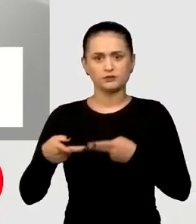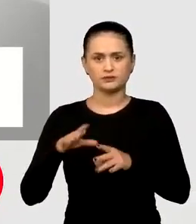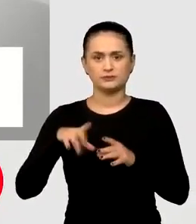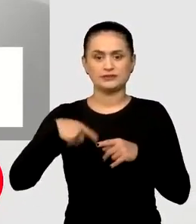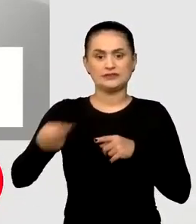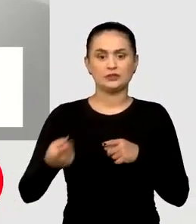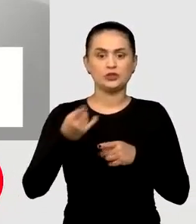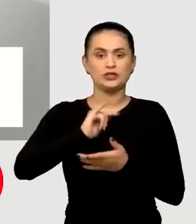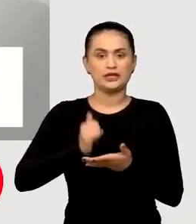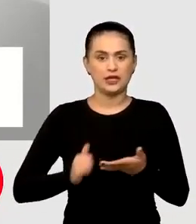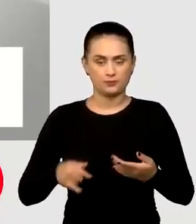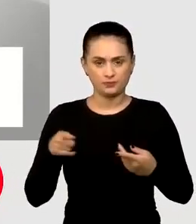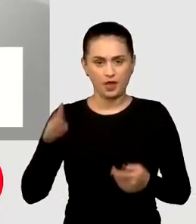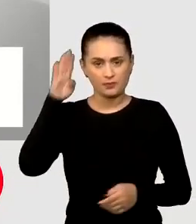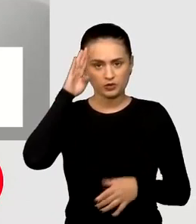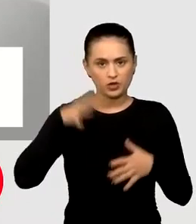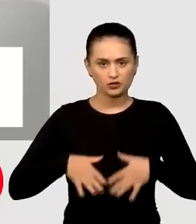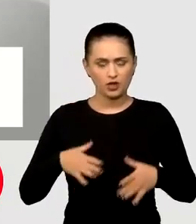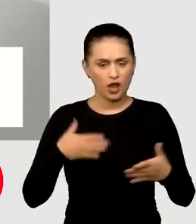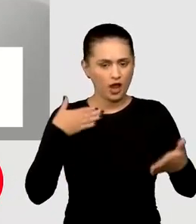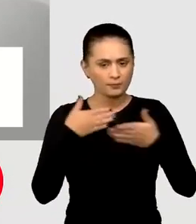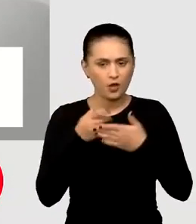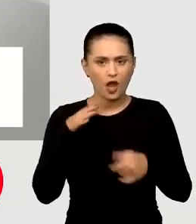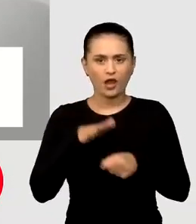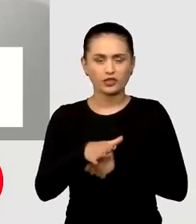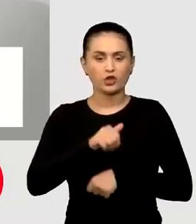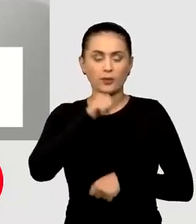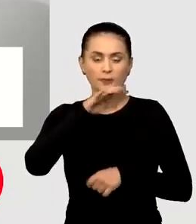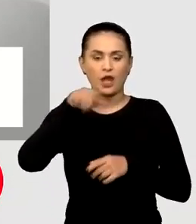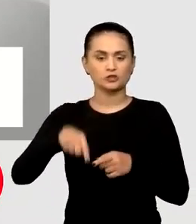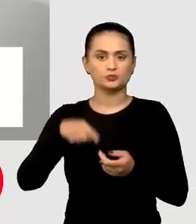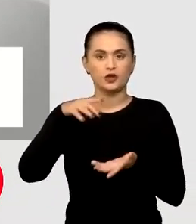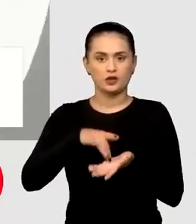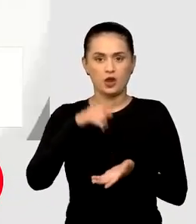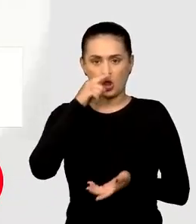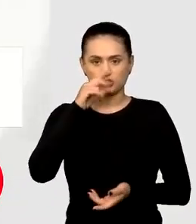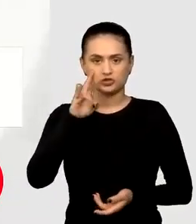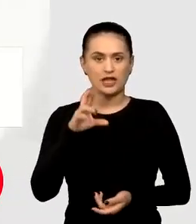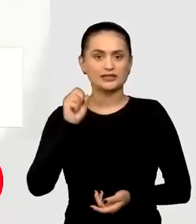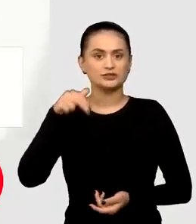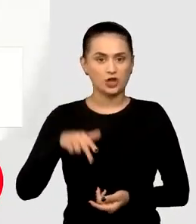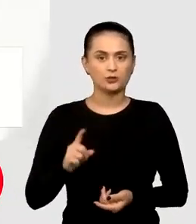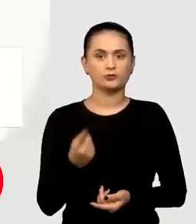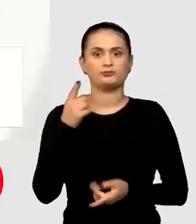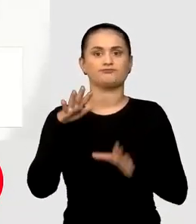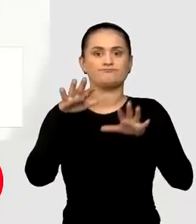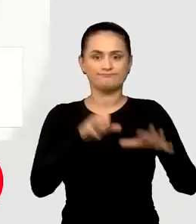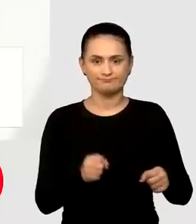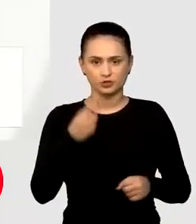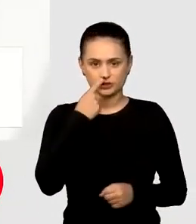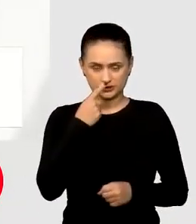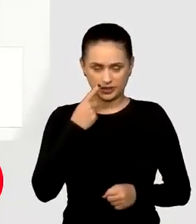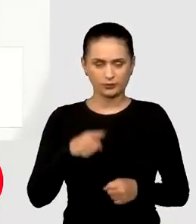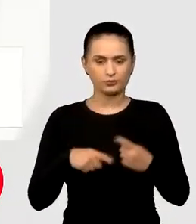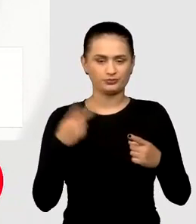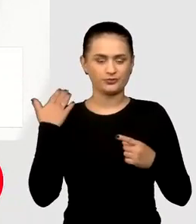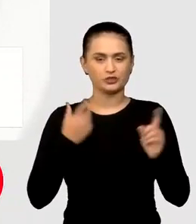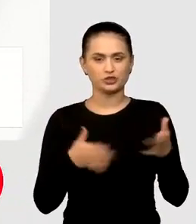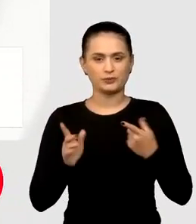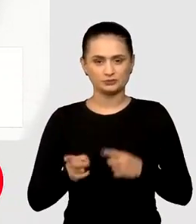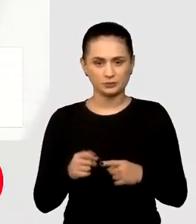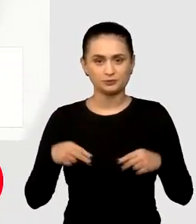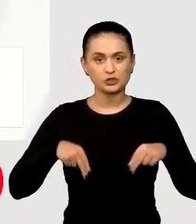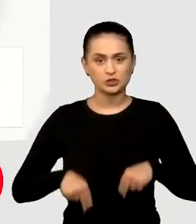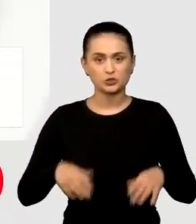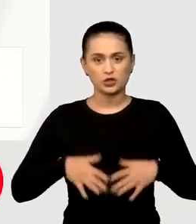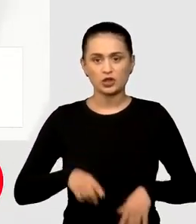un râu. Armata ucraineană se apropie de un atac complet asupra Hersonului, una dintre primele zone urbane capturate de Rusia după invadarea țării.